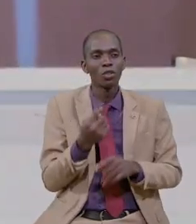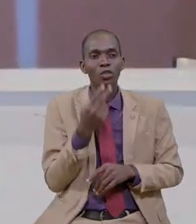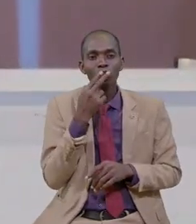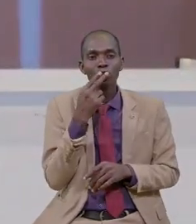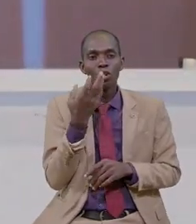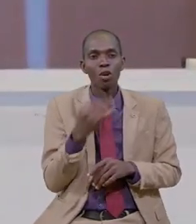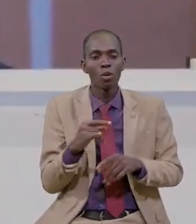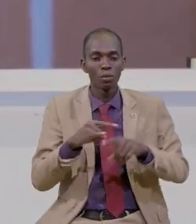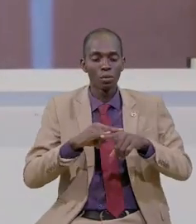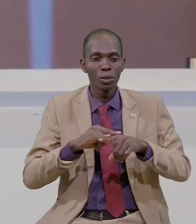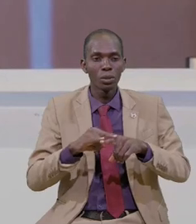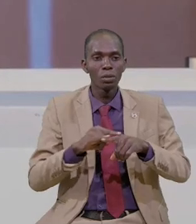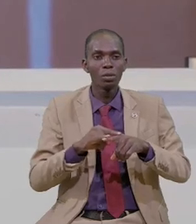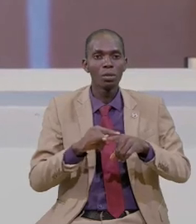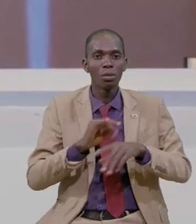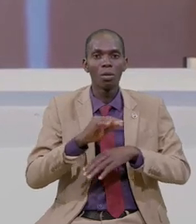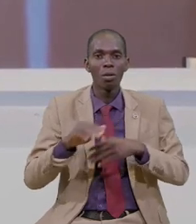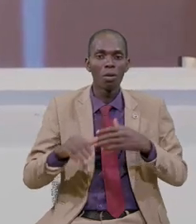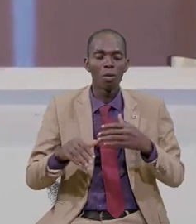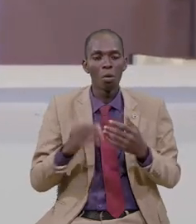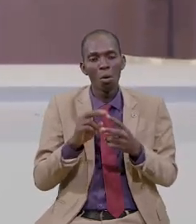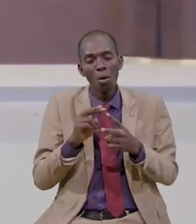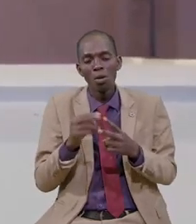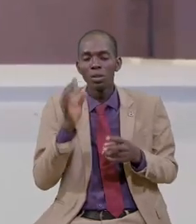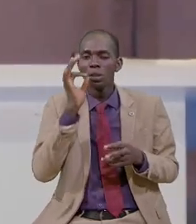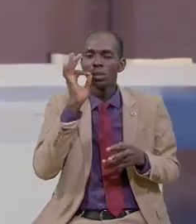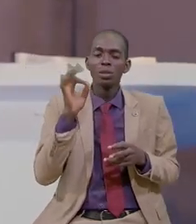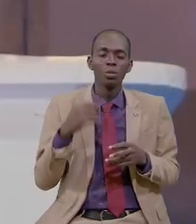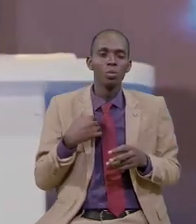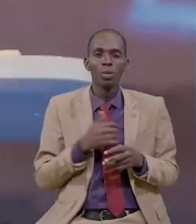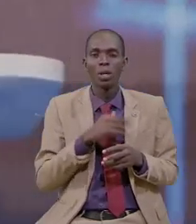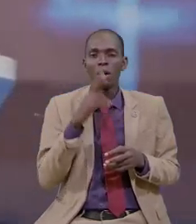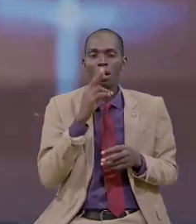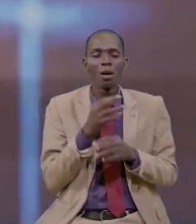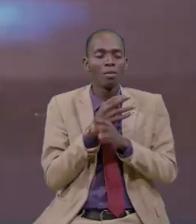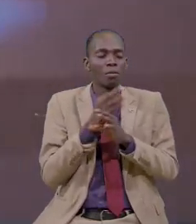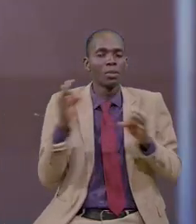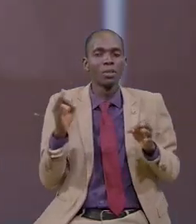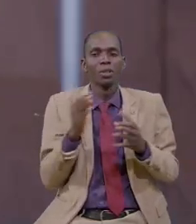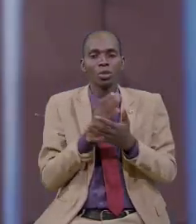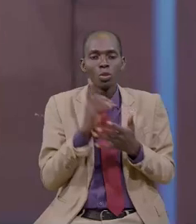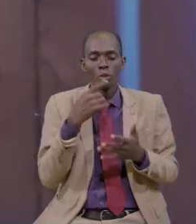la cigarette, de marijuana. Nous sommes libérés. Quelqu'un dit,